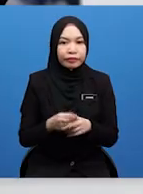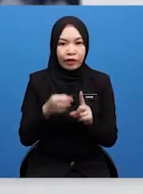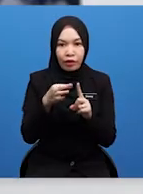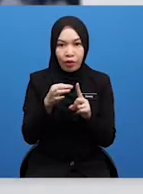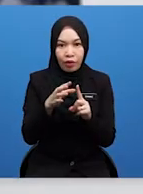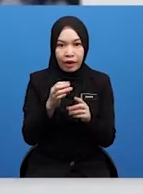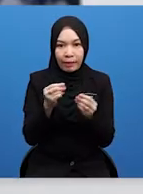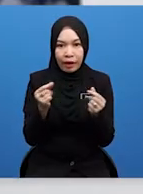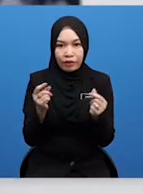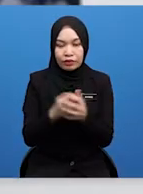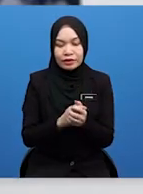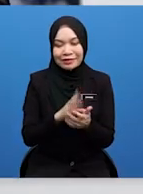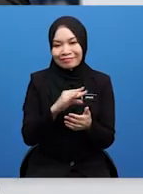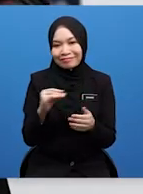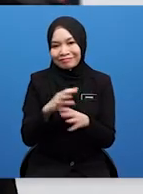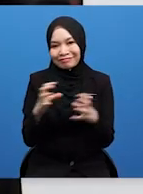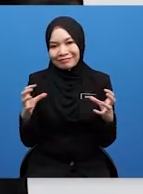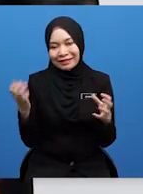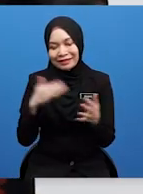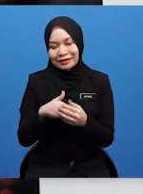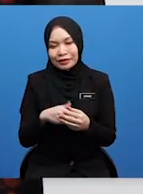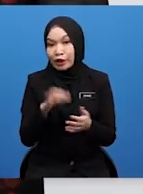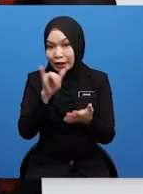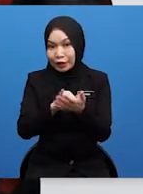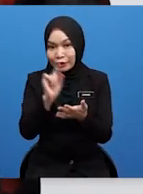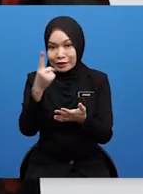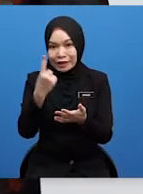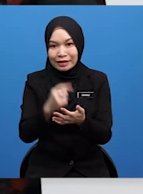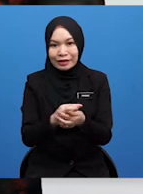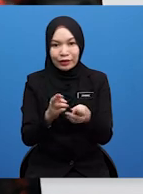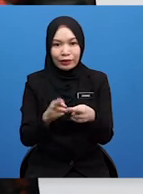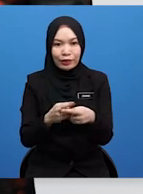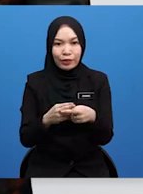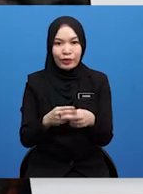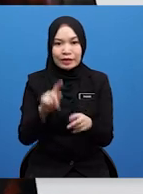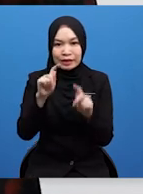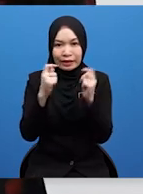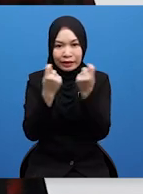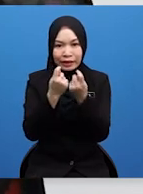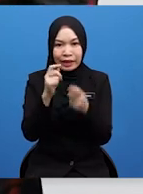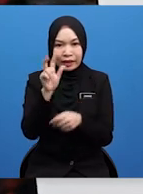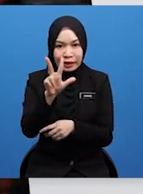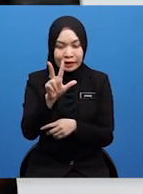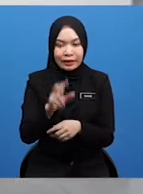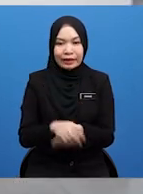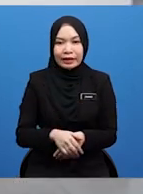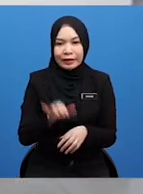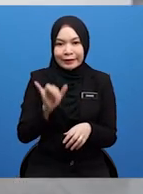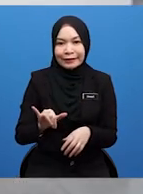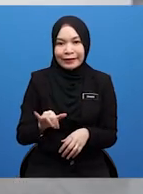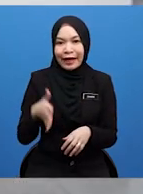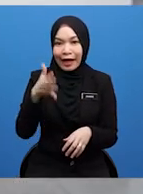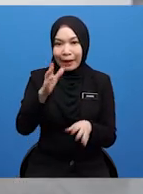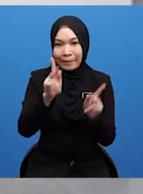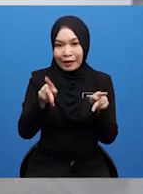Oke ini kalau tadi keseluruhan rumusan bagi pembelajaran semester 3 yang akan dipelajari oleh pelajar-pelajar semua Oke